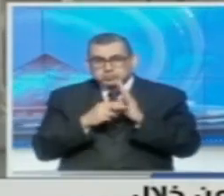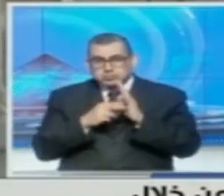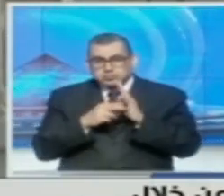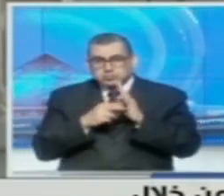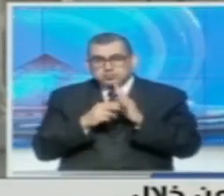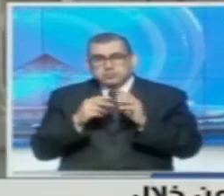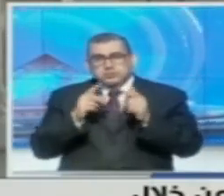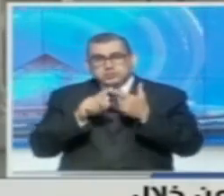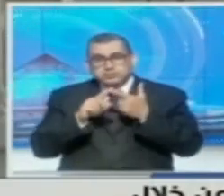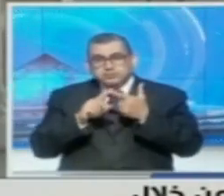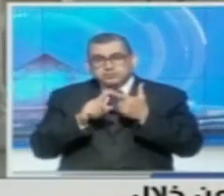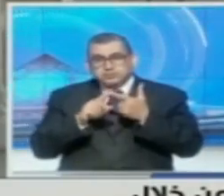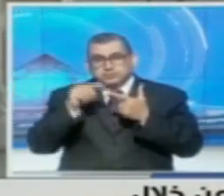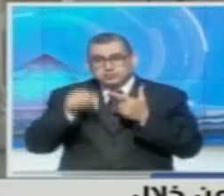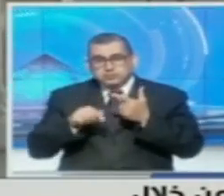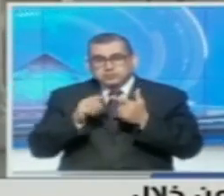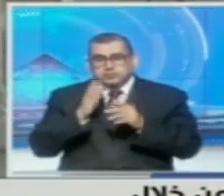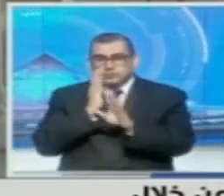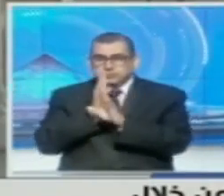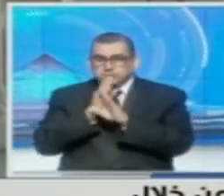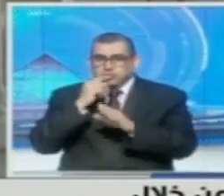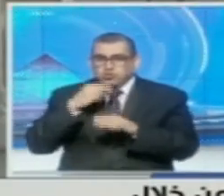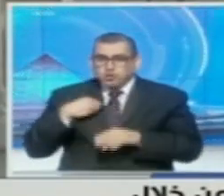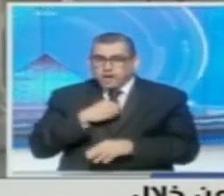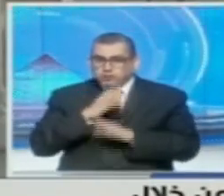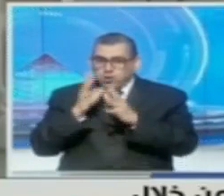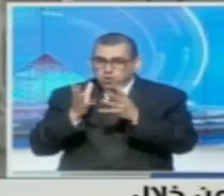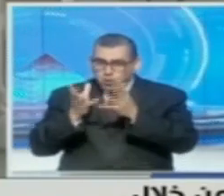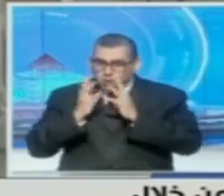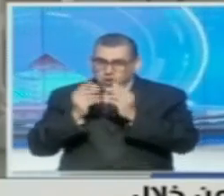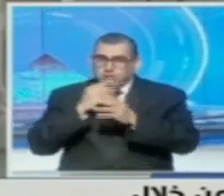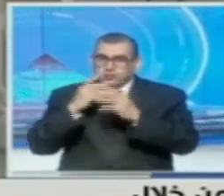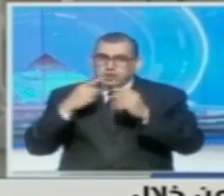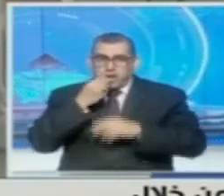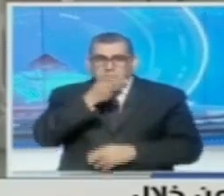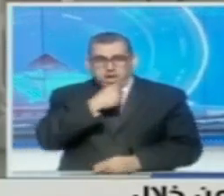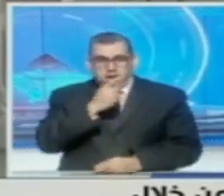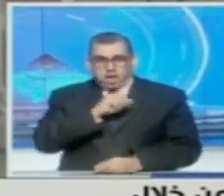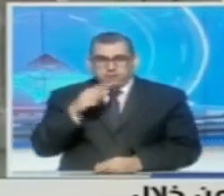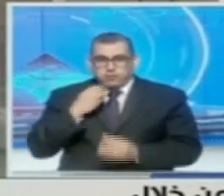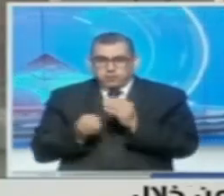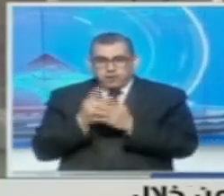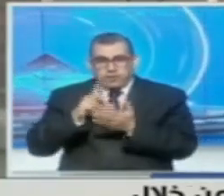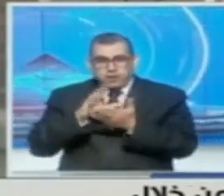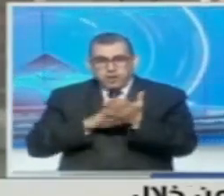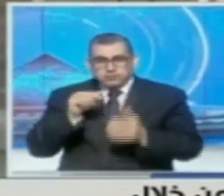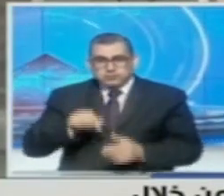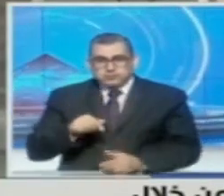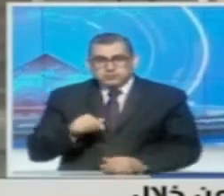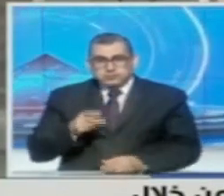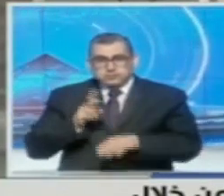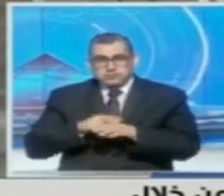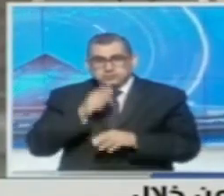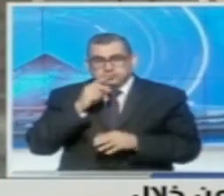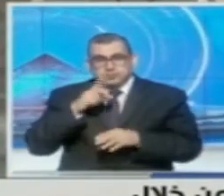الحاجه الثانيه ان تبقى فيه سريه وخصوصيه تامه جدا لاي مرض يتفاجئ بيه البيشنت، وطبعا